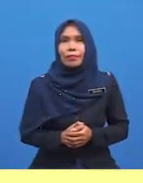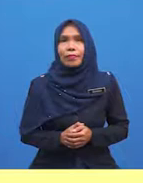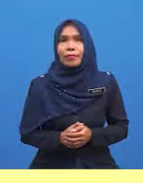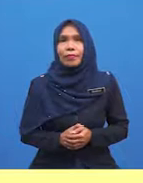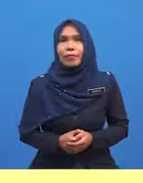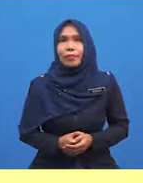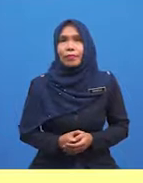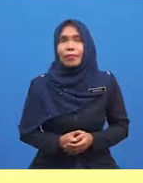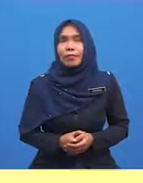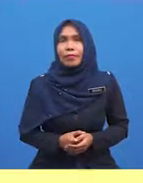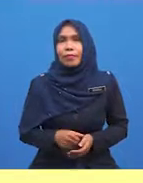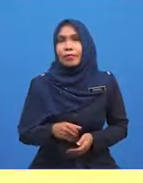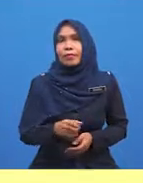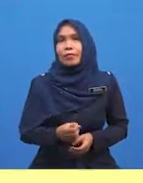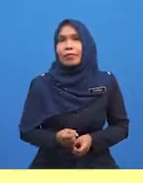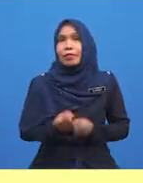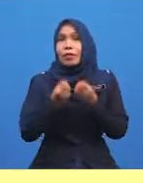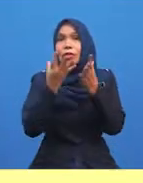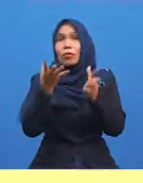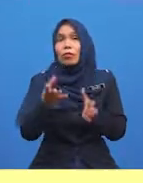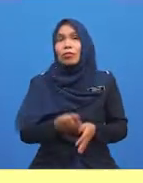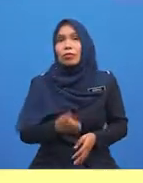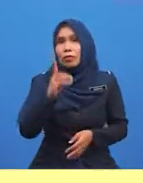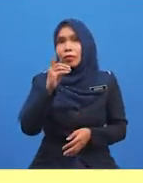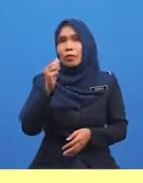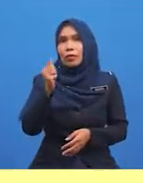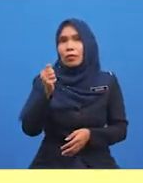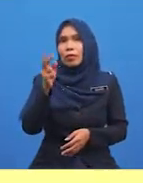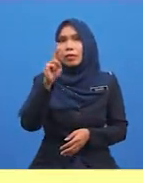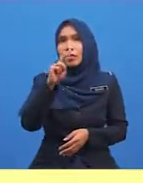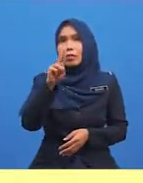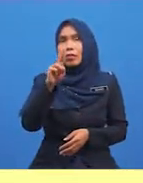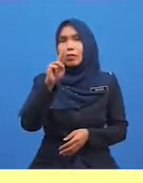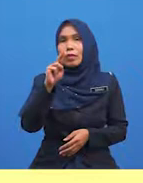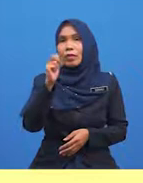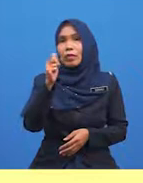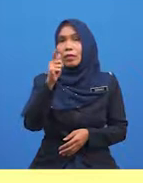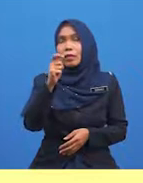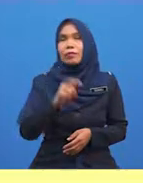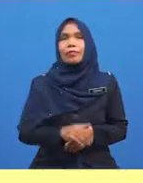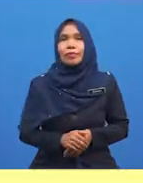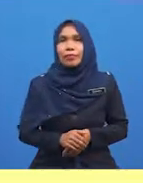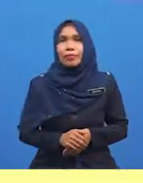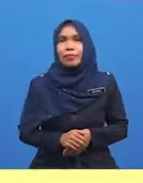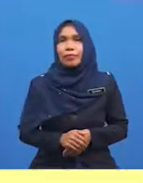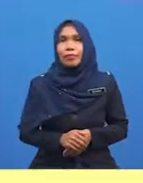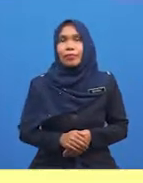mengisytiharkan darurat, iaitu mengikut perkara 150 dalam Perlembagaan